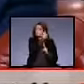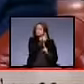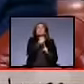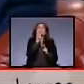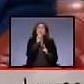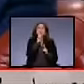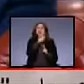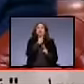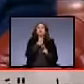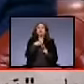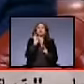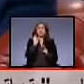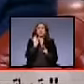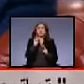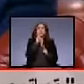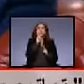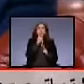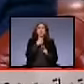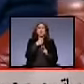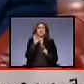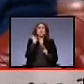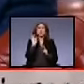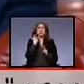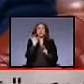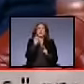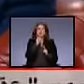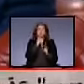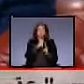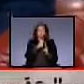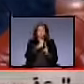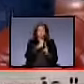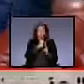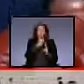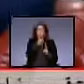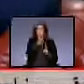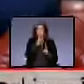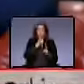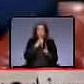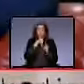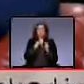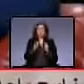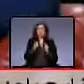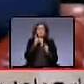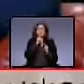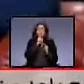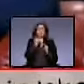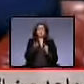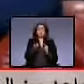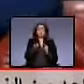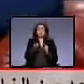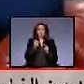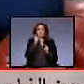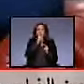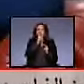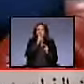ليها وعاشق للتراب اللي هي بتمشي عليه، كلمني عنها وعن حياتها معاك ودورها في حياتك انت واختك،